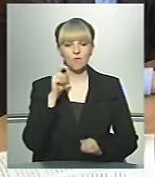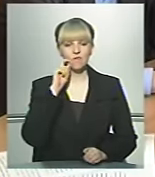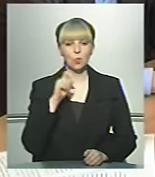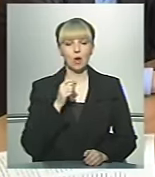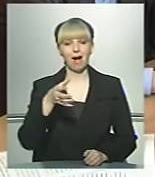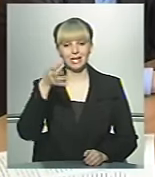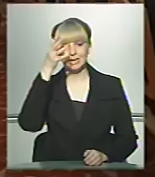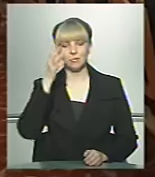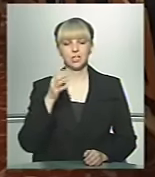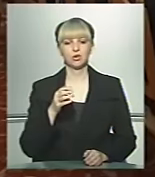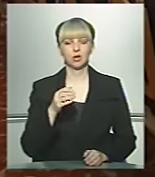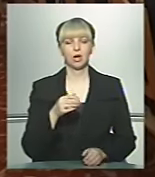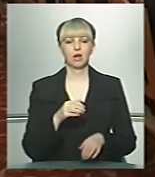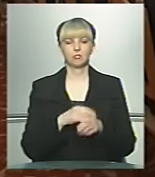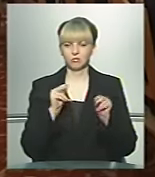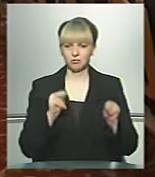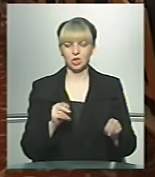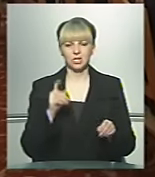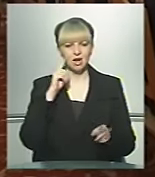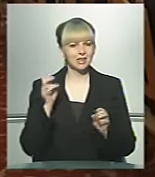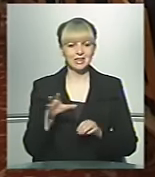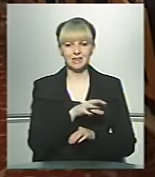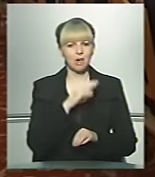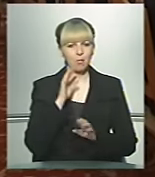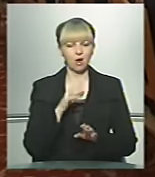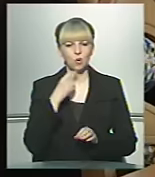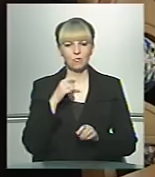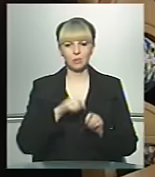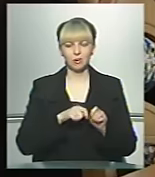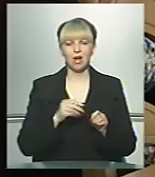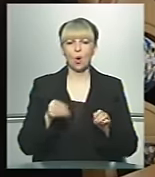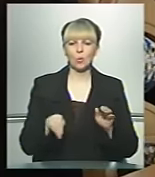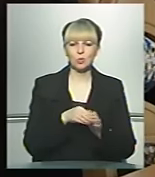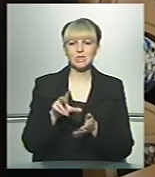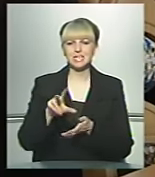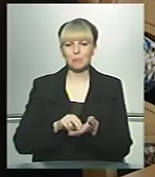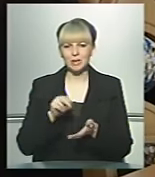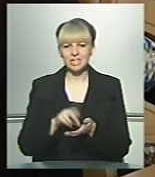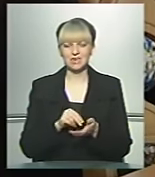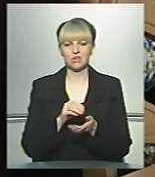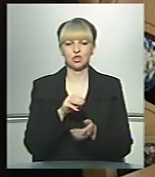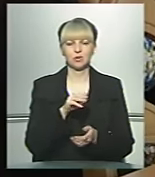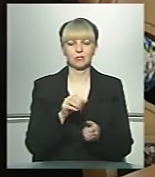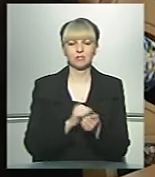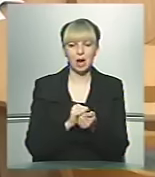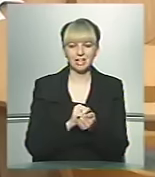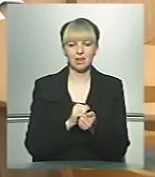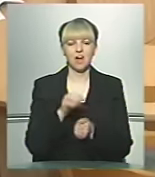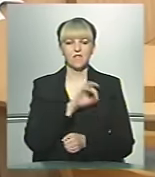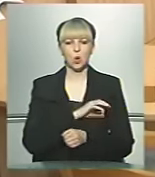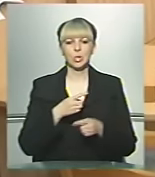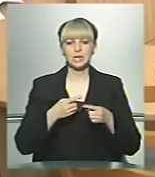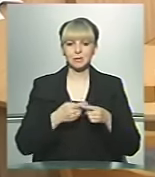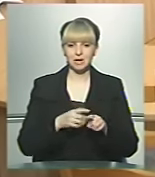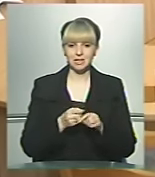про академічну доброчесність знали небагато, зізнаються експерти. Корупція, плагіат, списування зі шпаргалок, використання гаджетів –